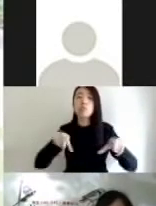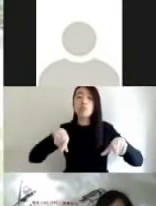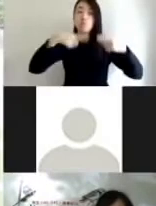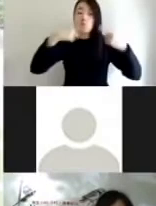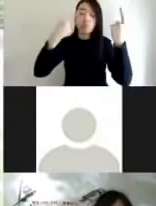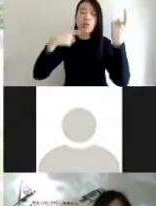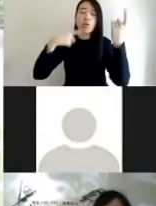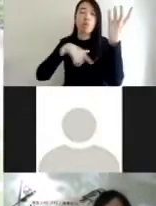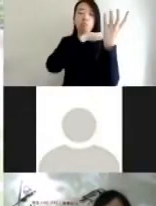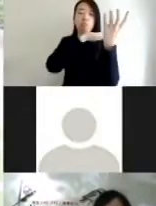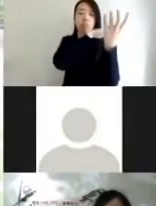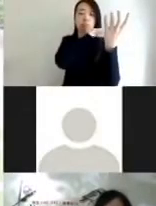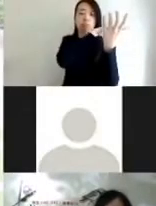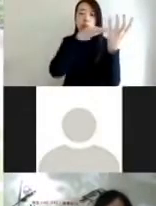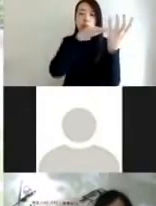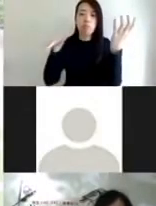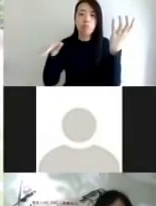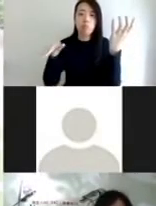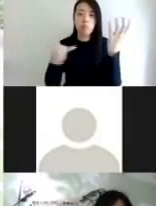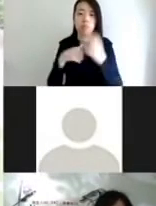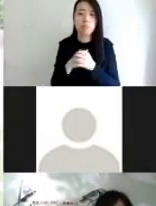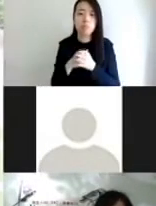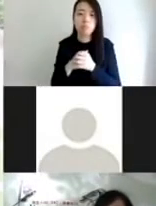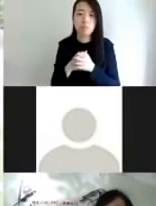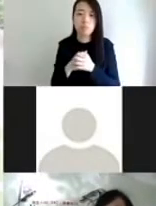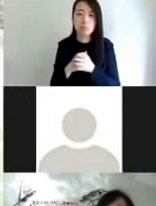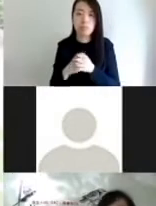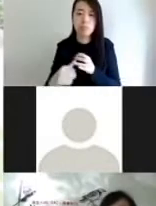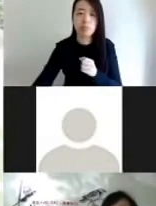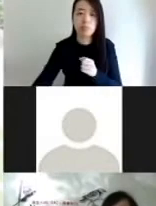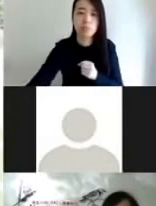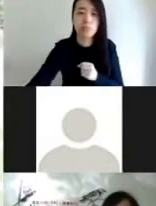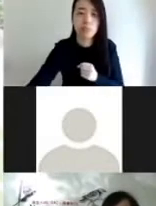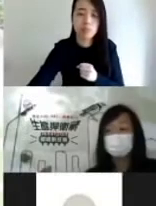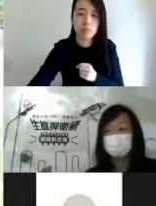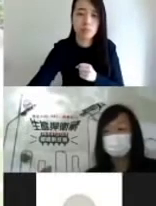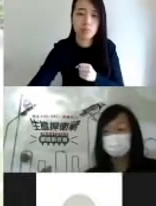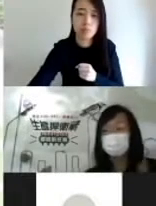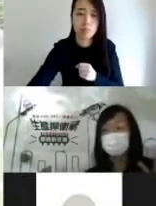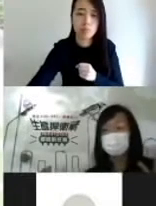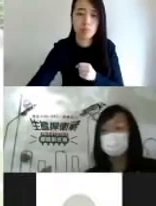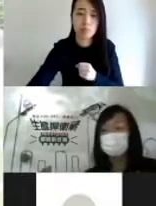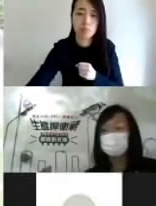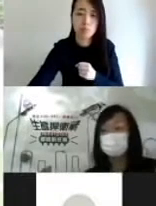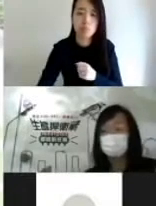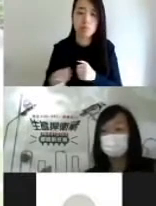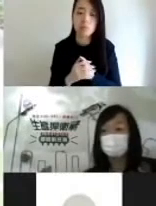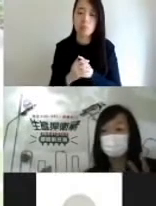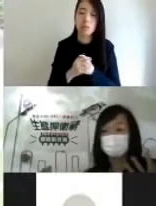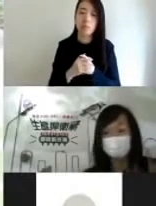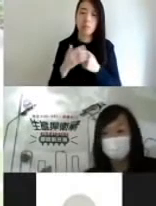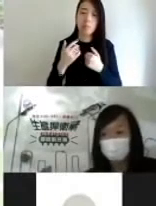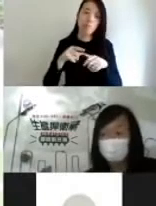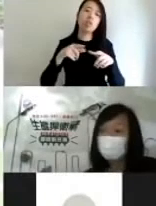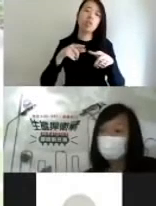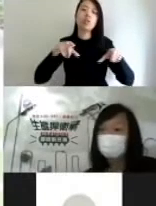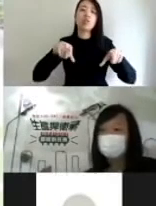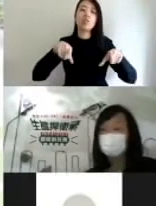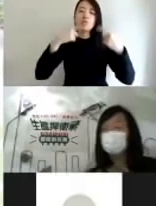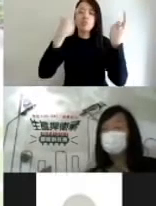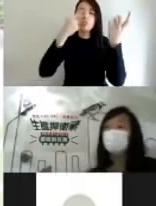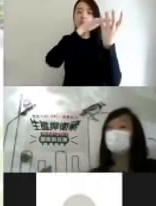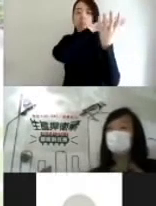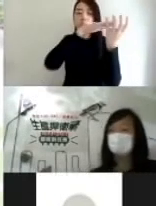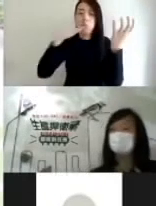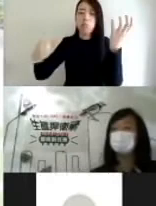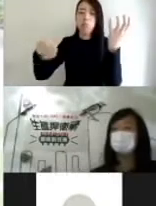完全突然間失去咗，咁失去曬啲。 个树冠有咩问题啊？